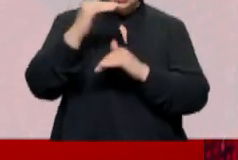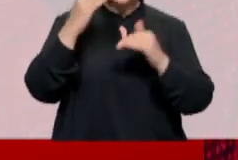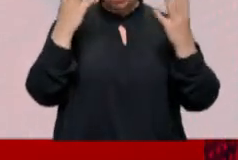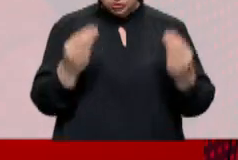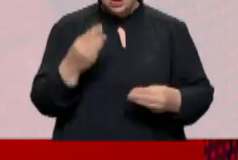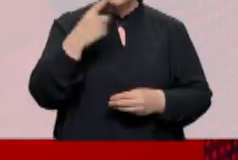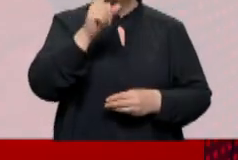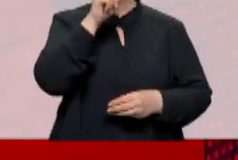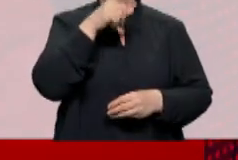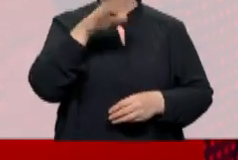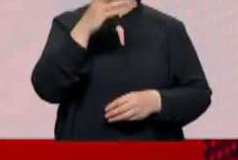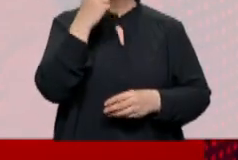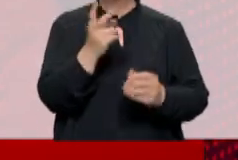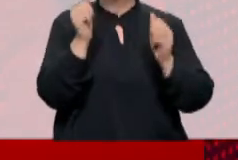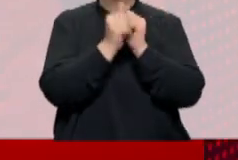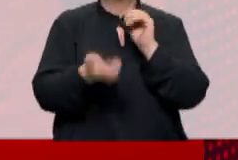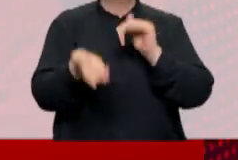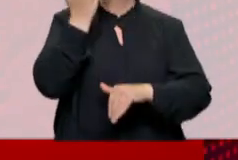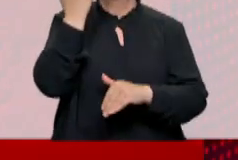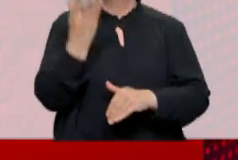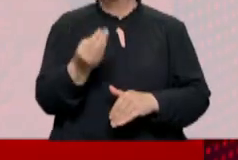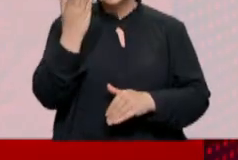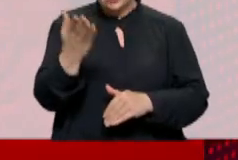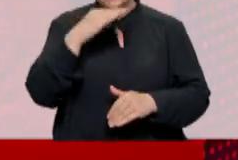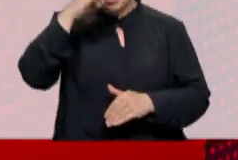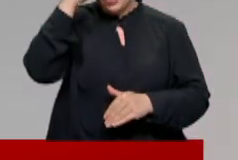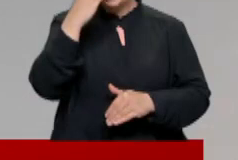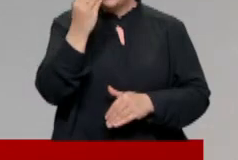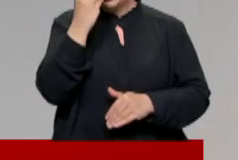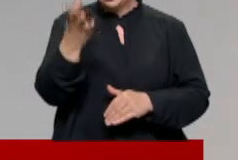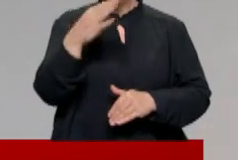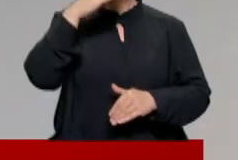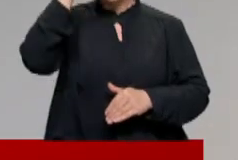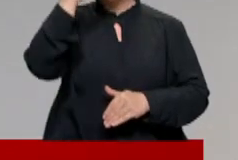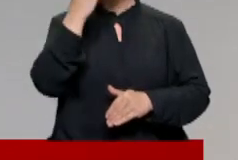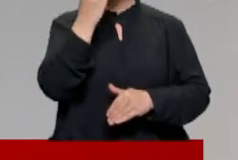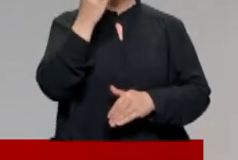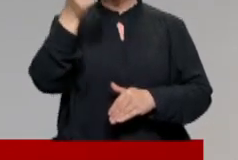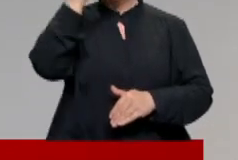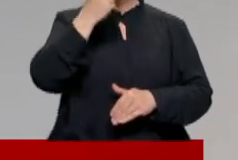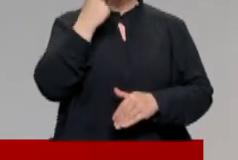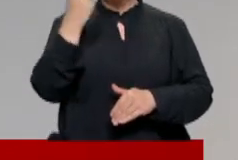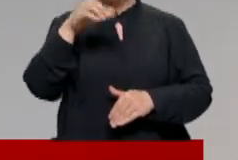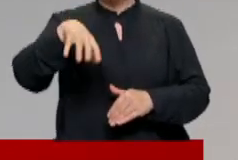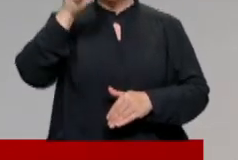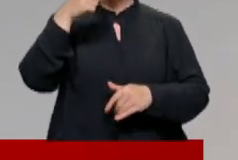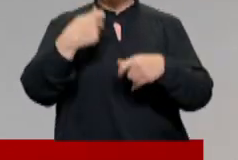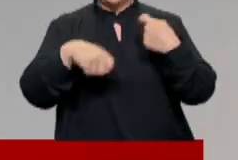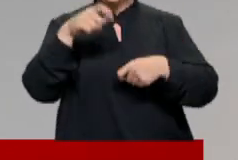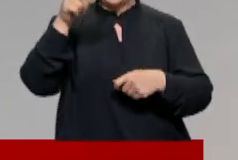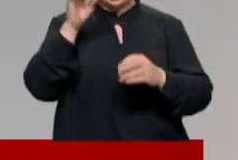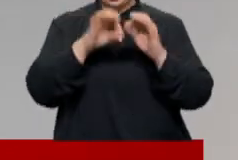artırılsaydı 1100 lira değil iki katından da fazlasını alacaktı bayramda emekli. Bayram ikramiyesi Türkiye Cumhuriyeti Merkez